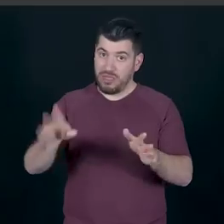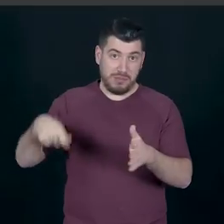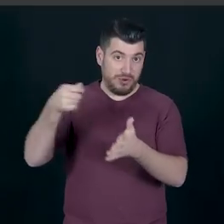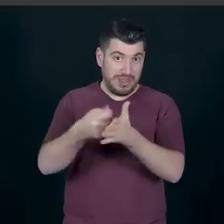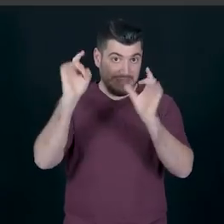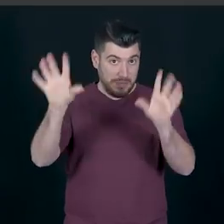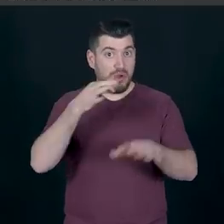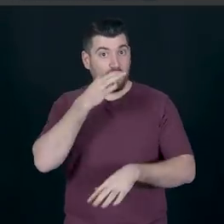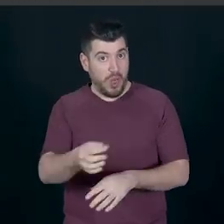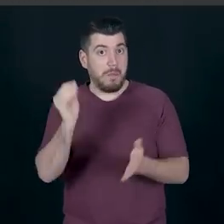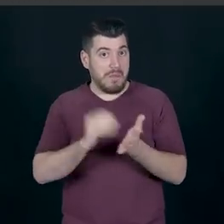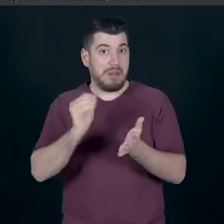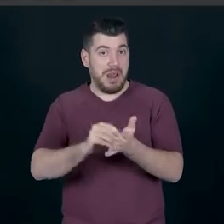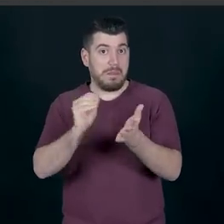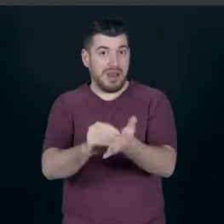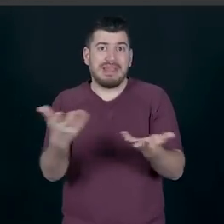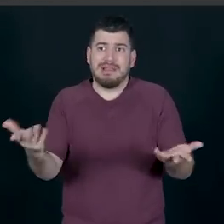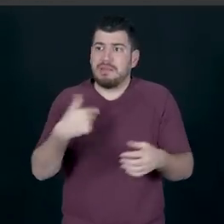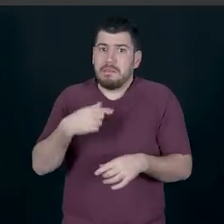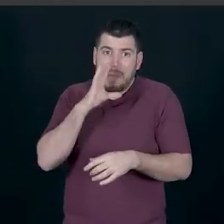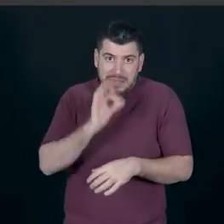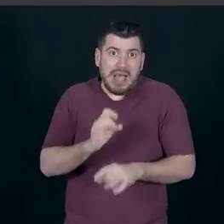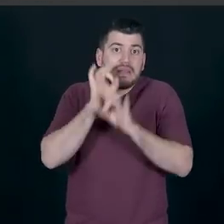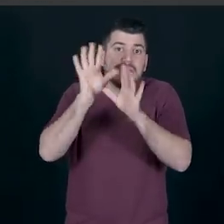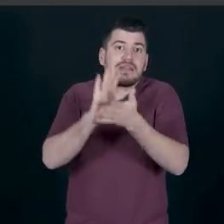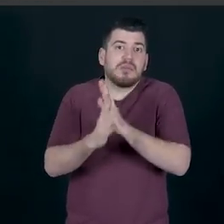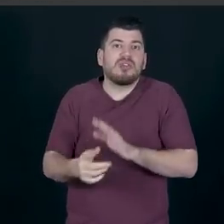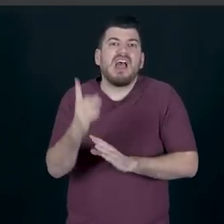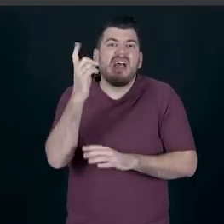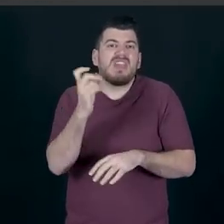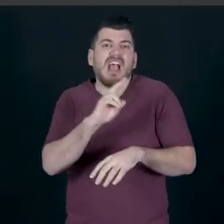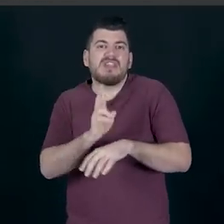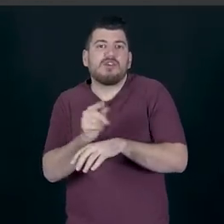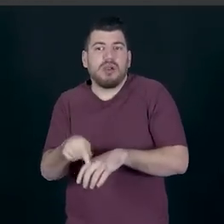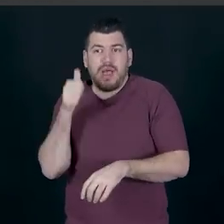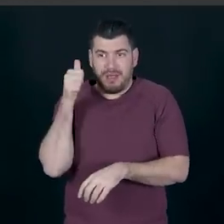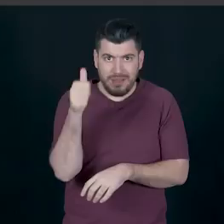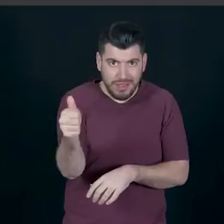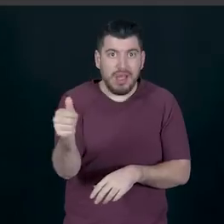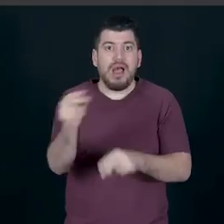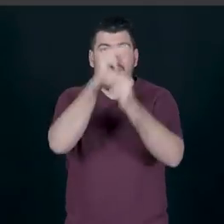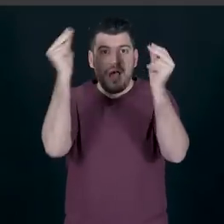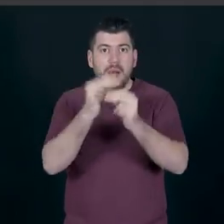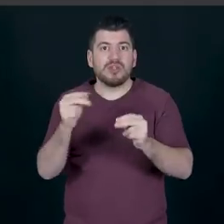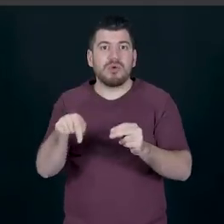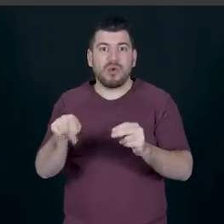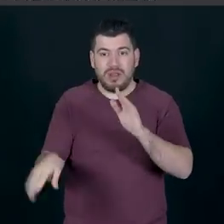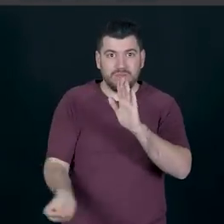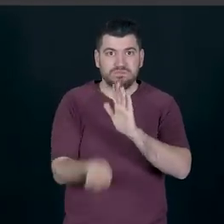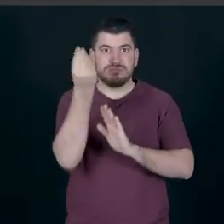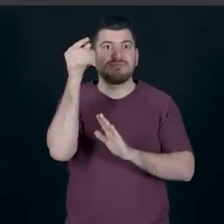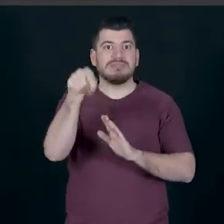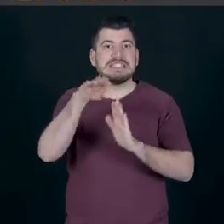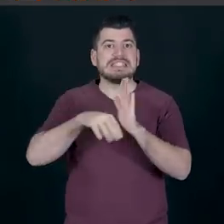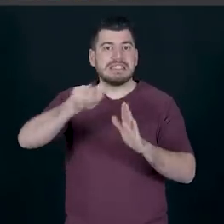πληρώνεται τίποτα. Το ξαναλέω και το ξαναλέω και το ξαναλέω γιατί είναι τίποτα. Σε 10 δευτερόλεπτα έχετε κάνει subscribe και με το που ανεβαίνει η συνταγή μας, κατευθείαν σας έρχεται